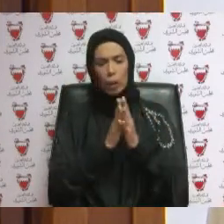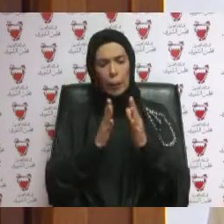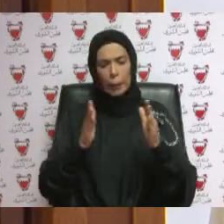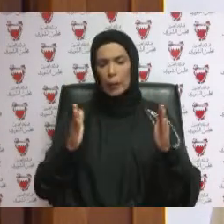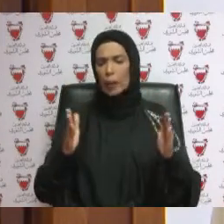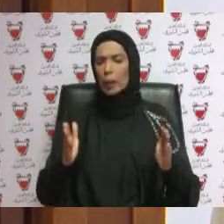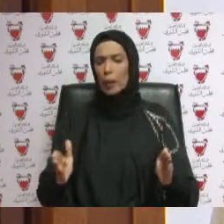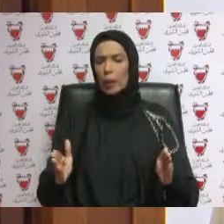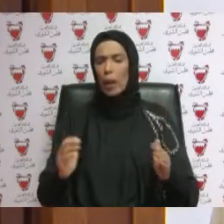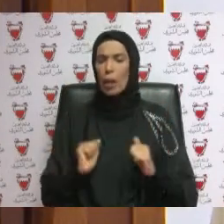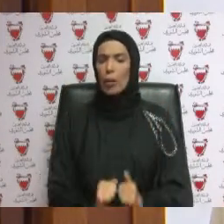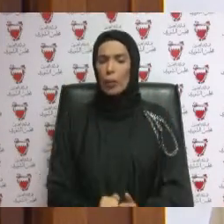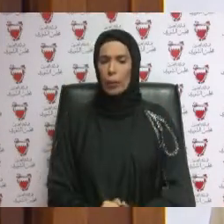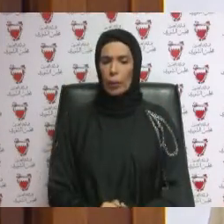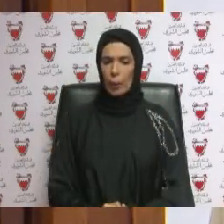دائرتهم هي